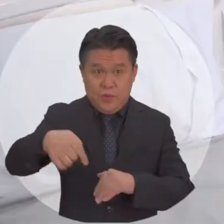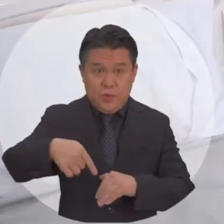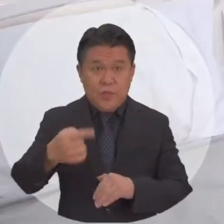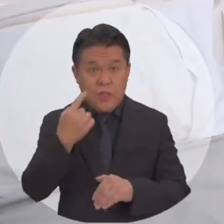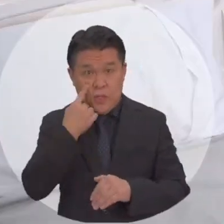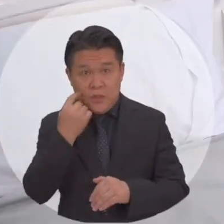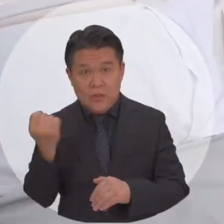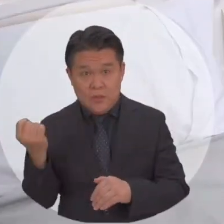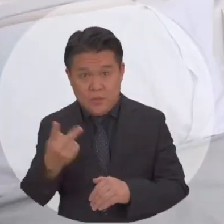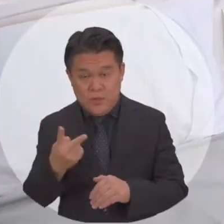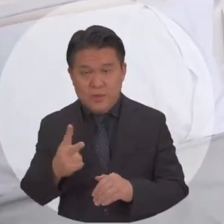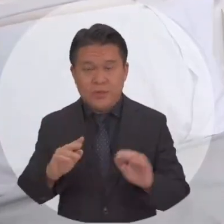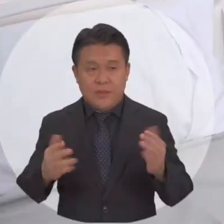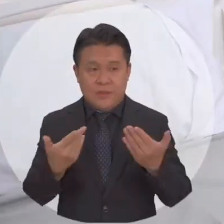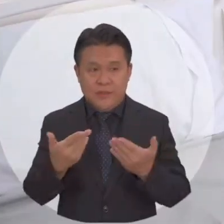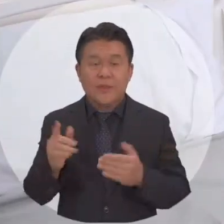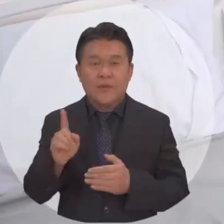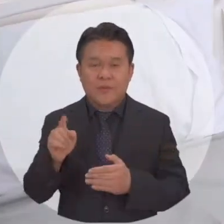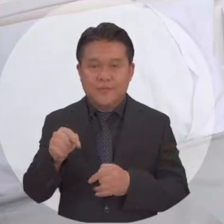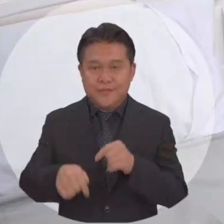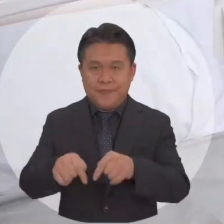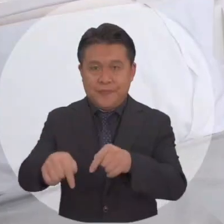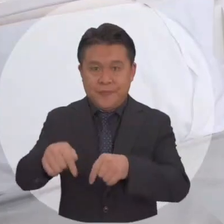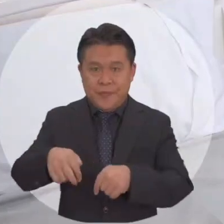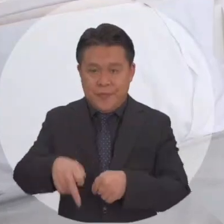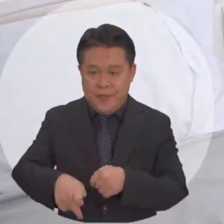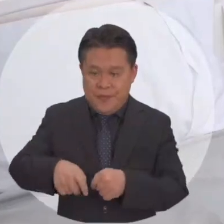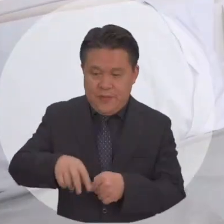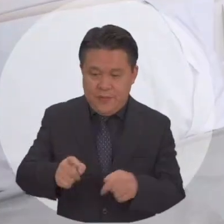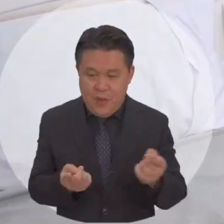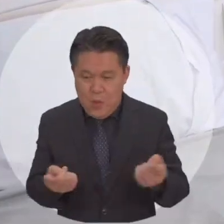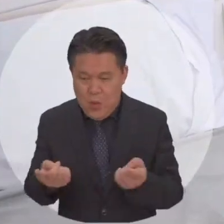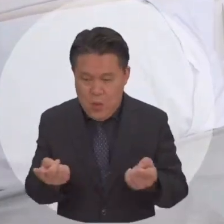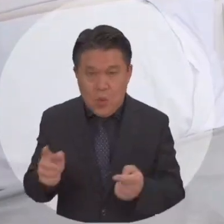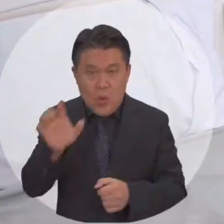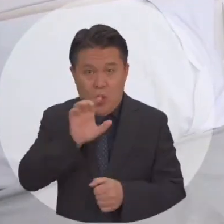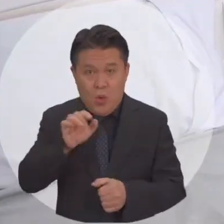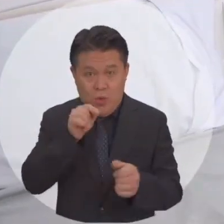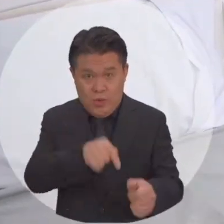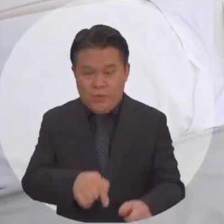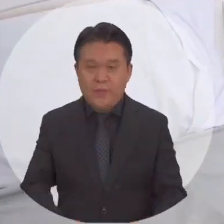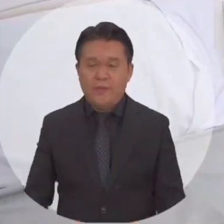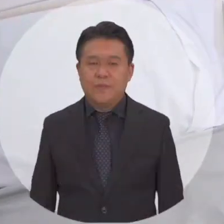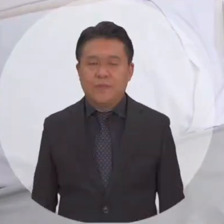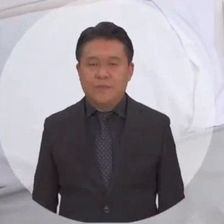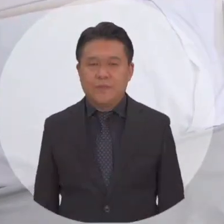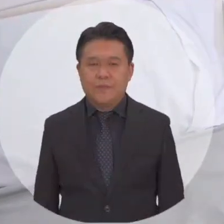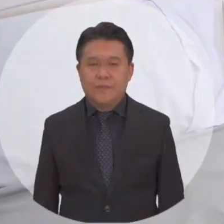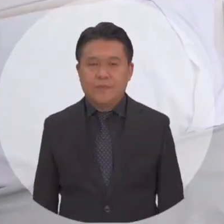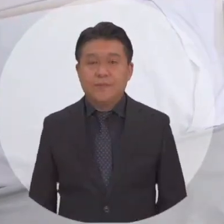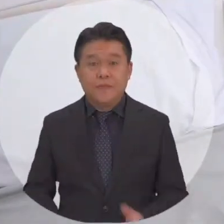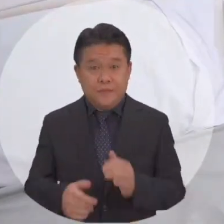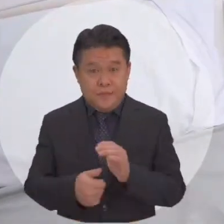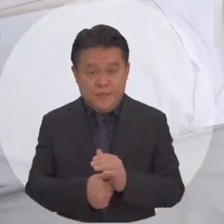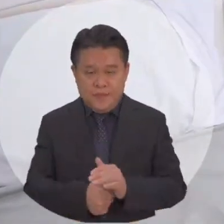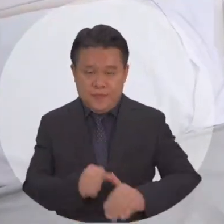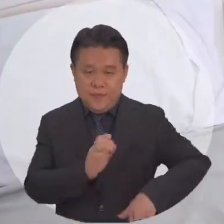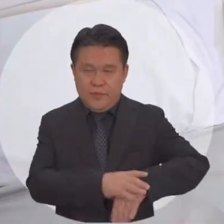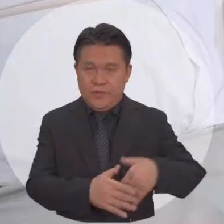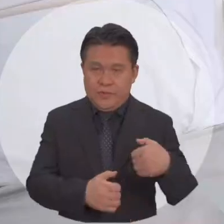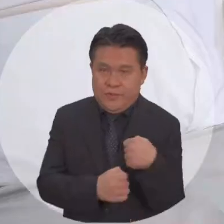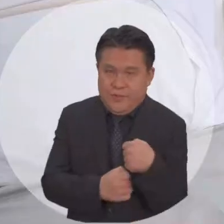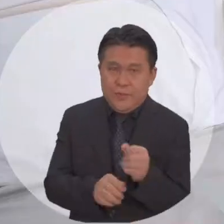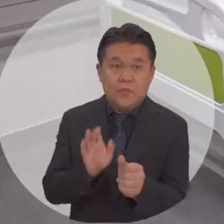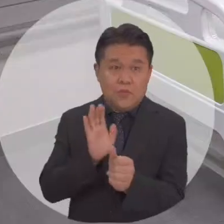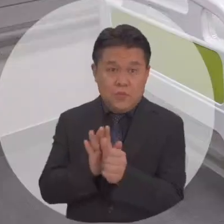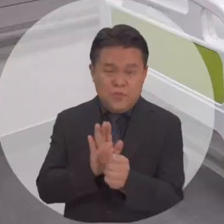걸음을 해서 균형 잡는 연습을 시킵니다. 이때에도 대상자의 왼쪽 몸을 잡아줍니다.